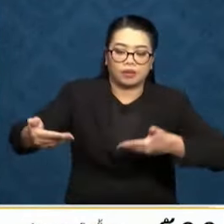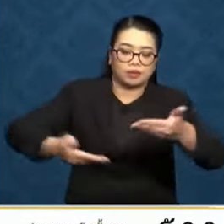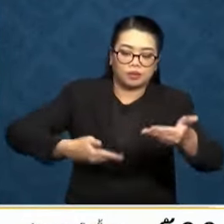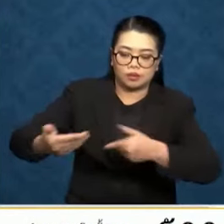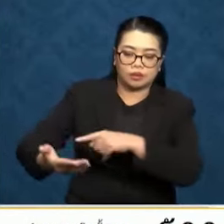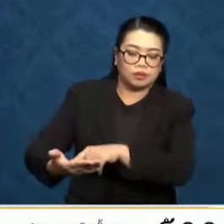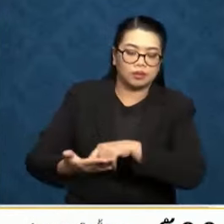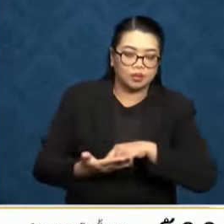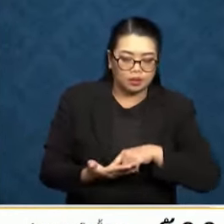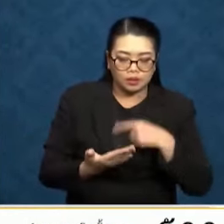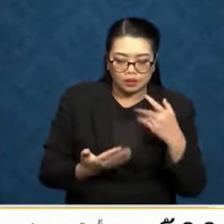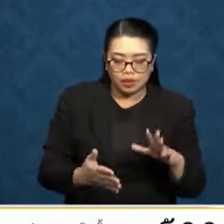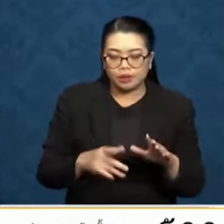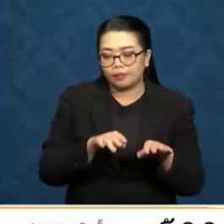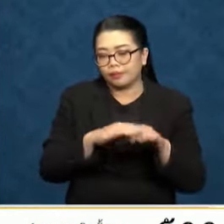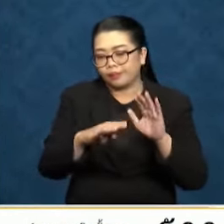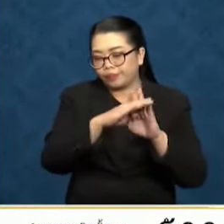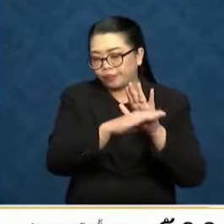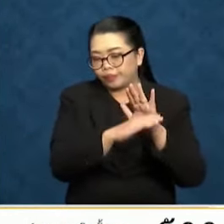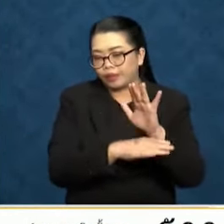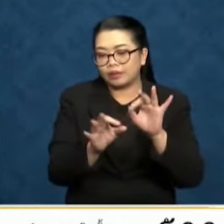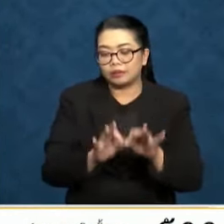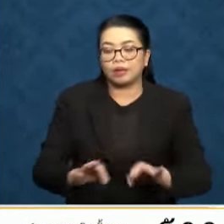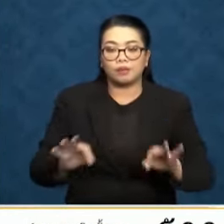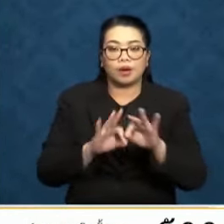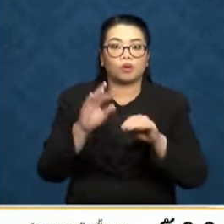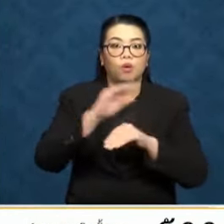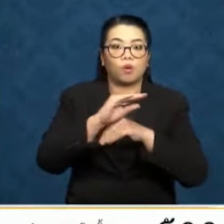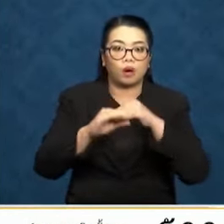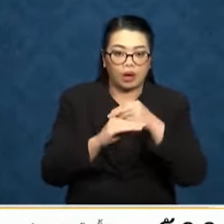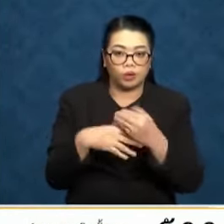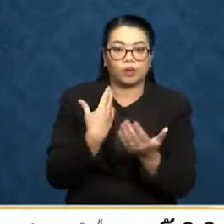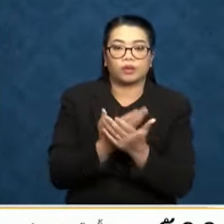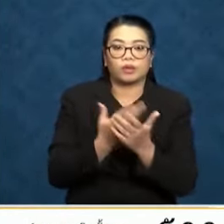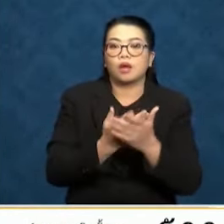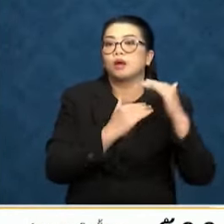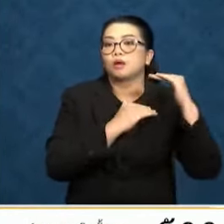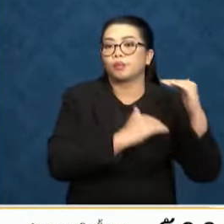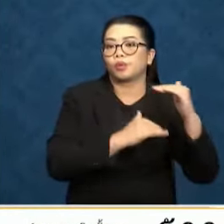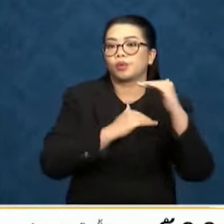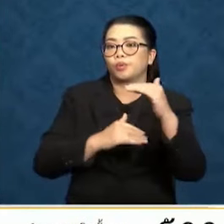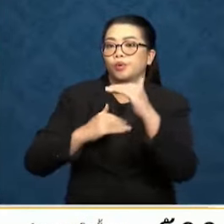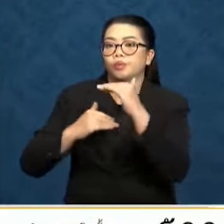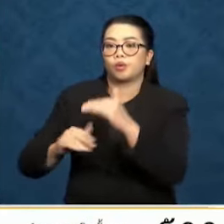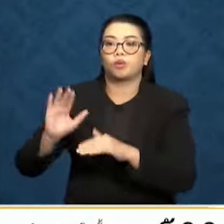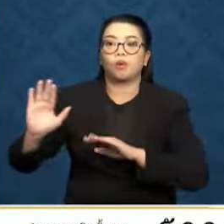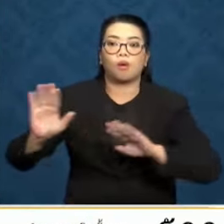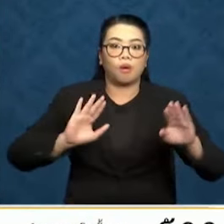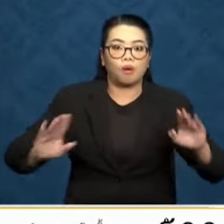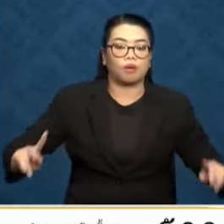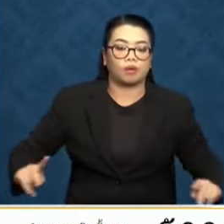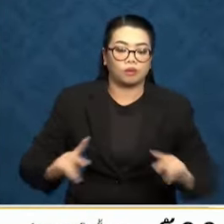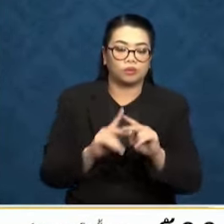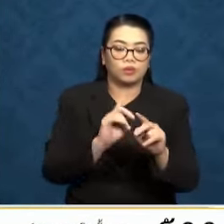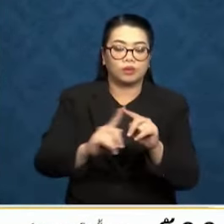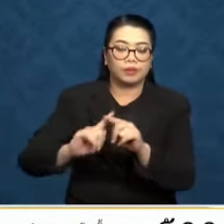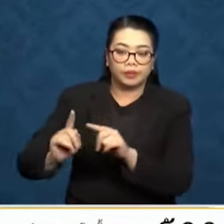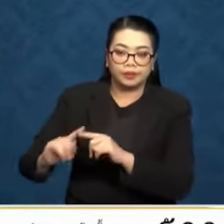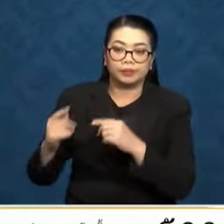แล้วหน่วยงานต่างๆก็เรียงลำดับความสำคัญของโครงการด้วยเองค่ะนะคะวินวทุกฝ่าย